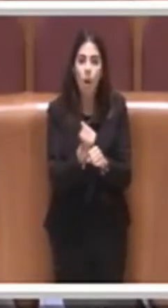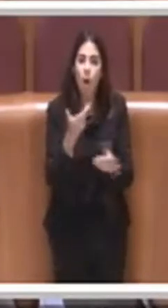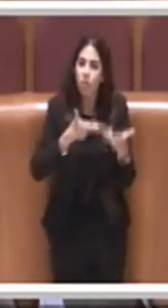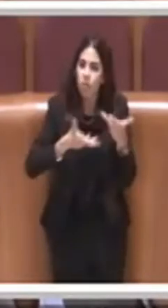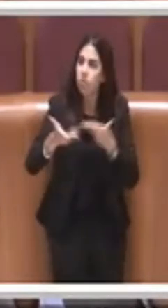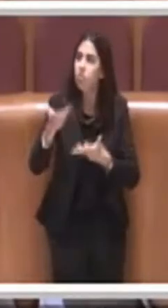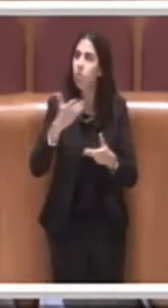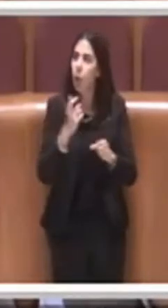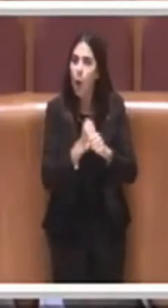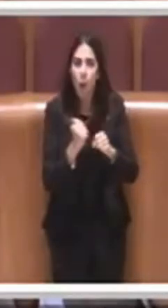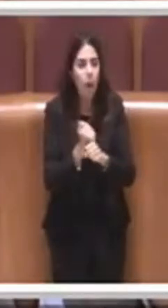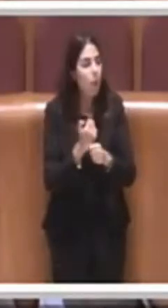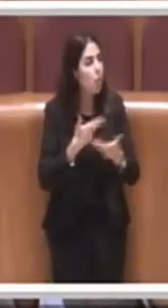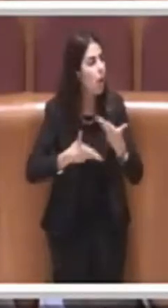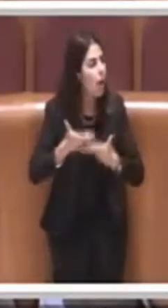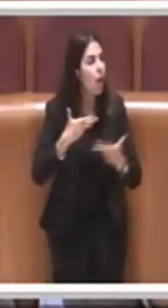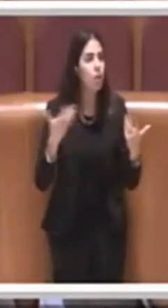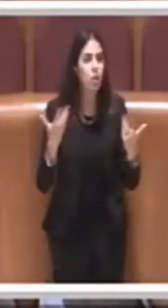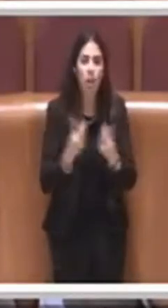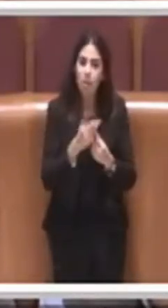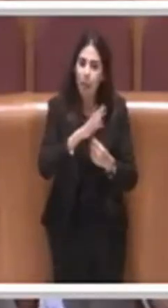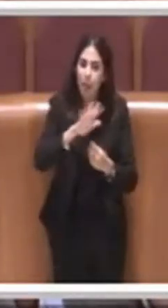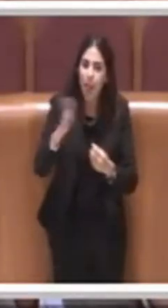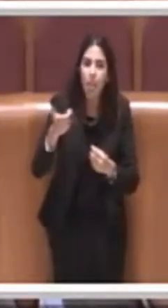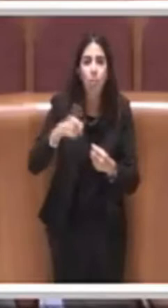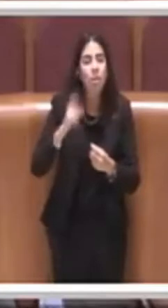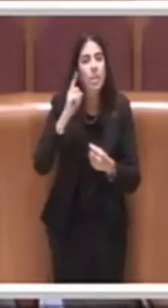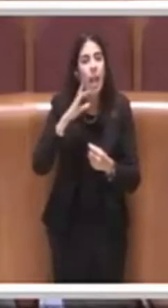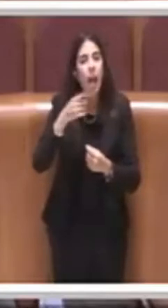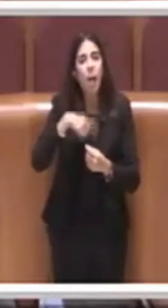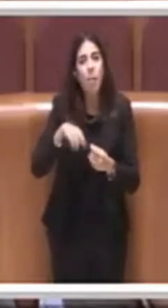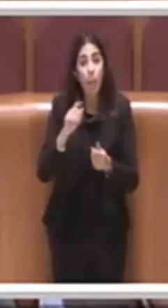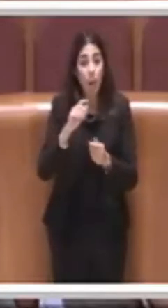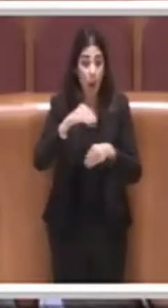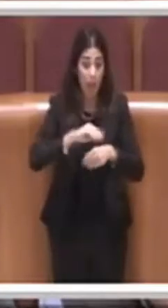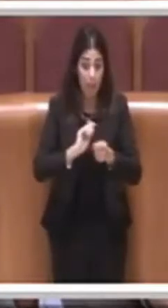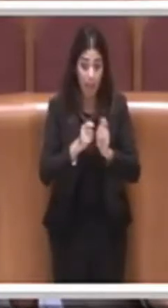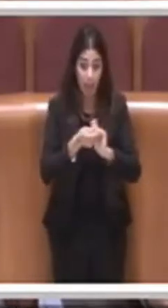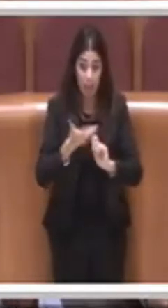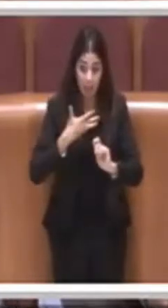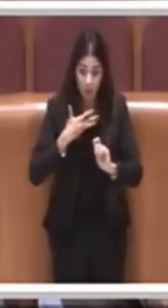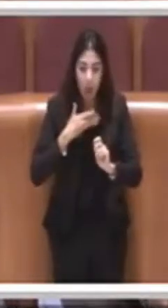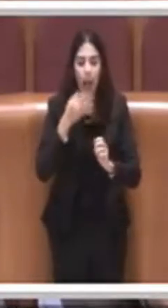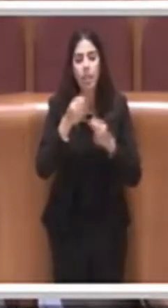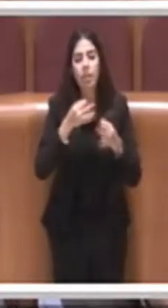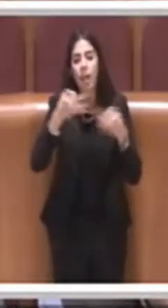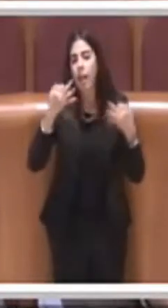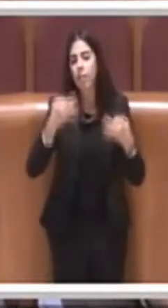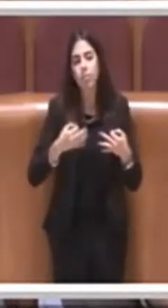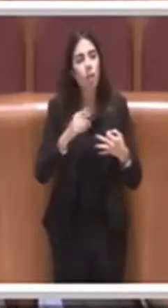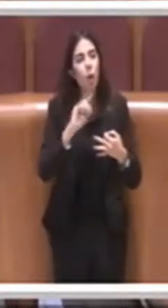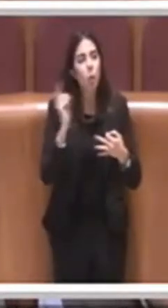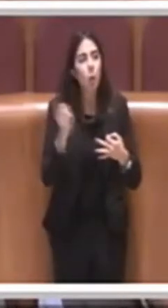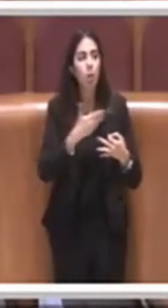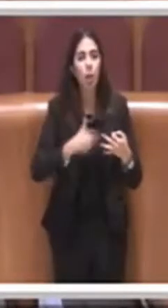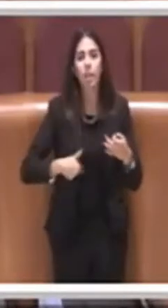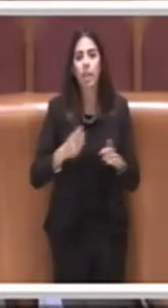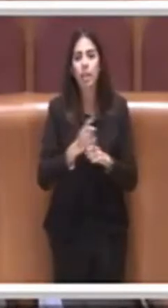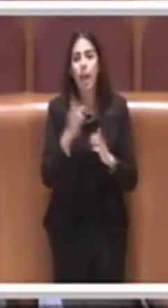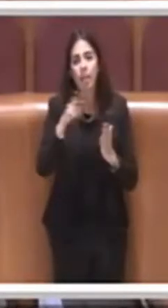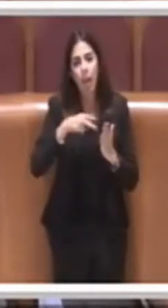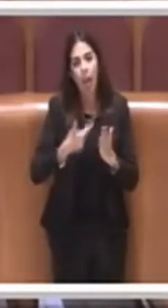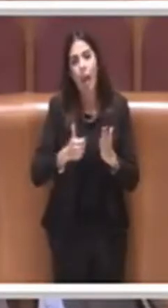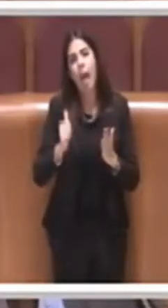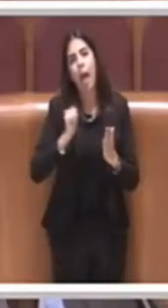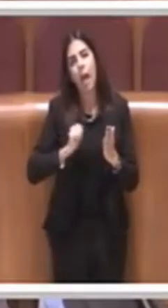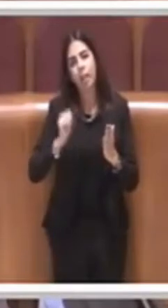condivisione anche con gli altri, proprio perché sappiamo che quando ci sono degli emendamenti è giusto che tutti i consiglieri ne possano leggere con il giusto anticipo